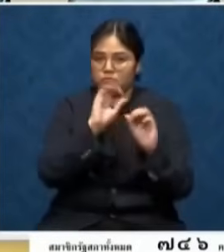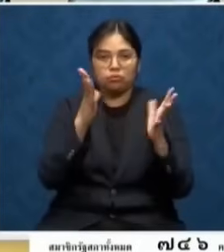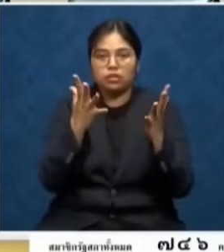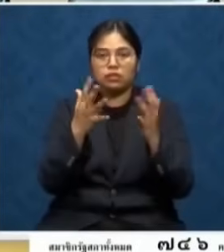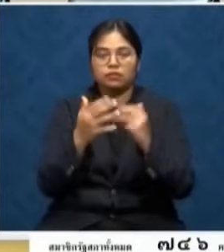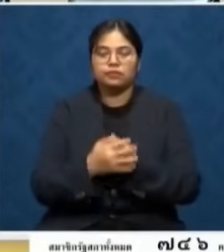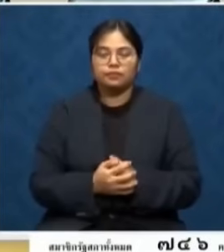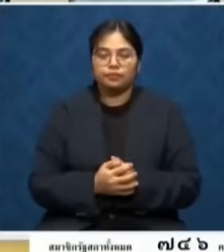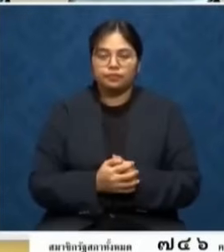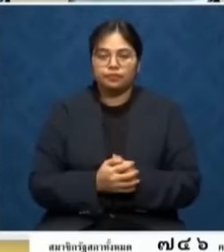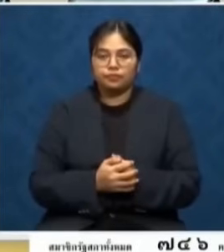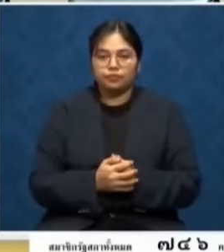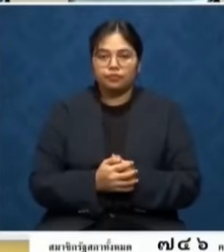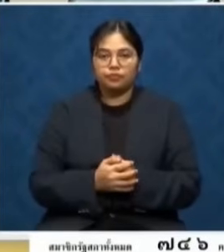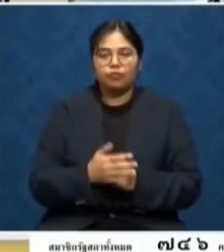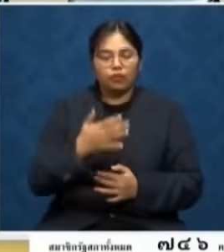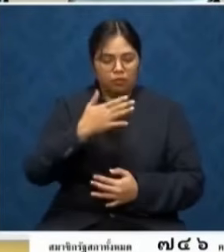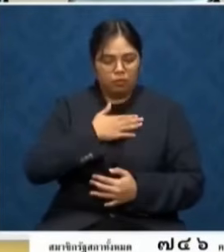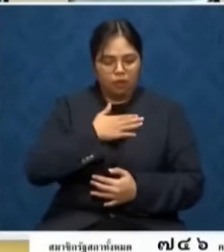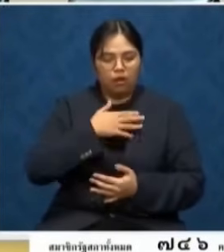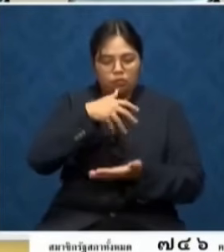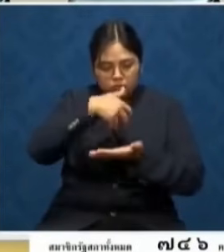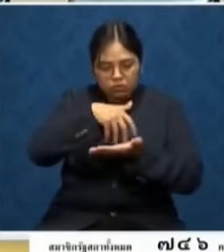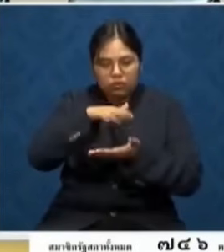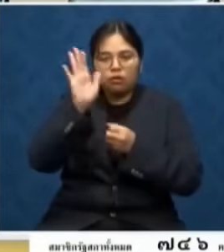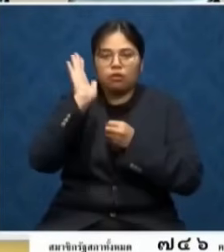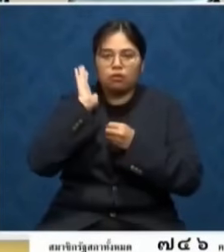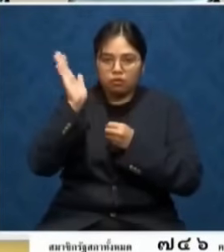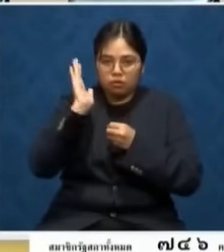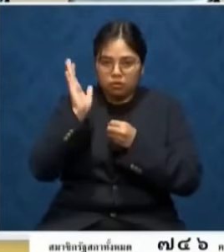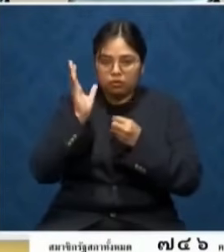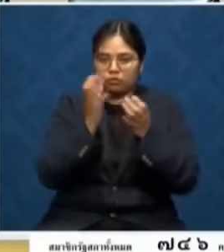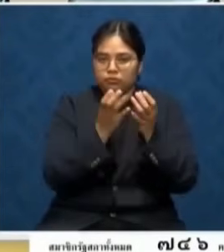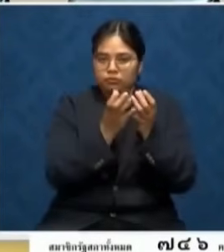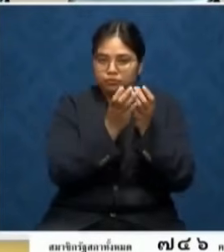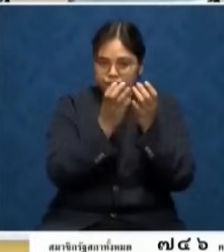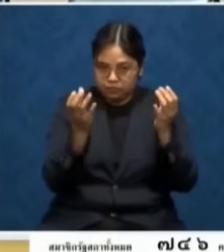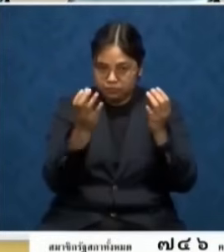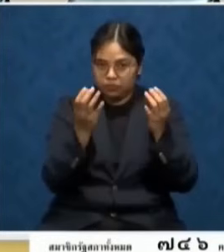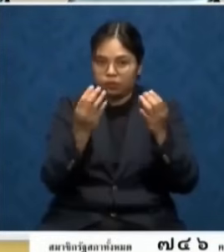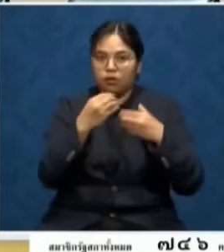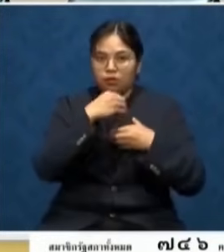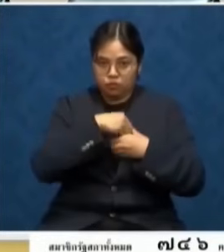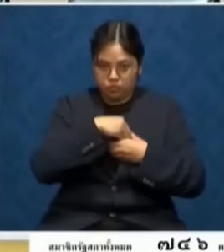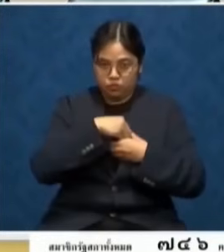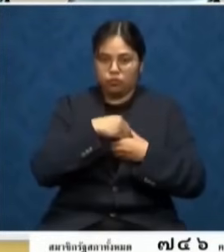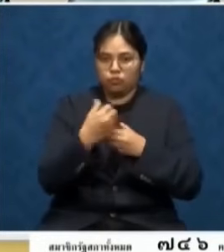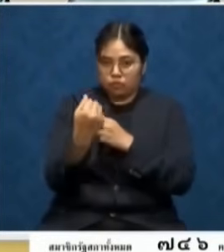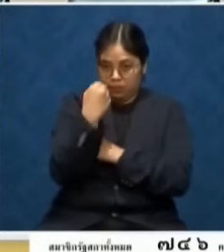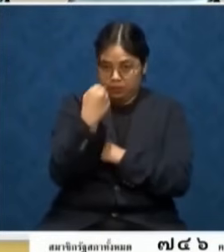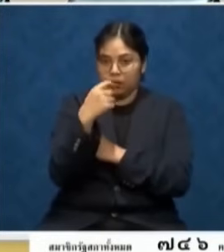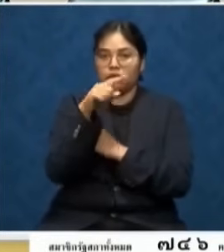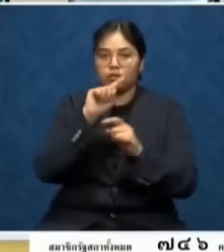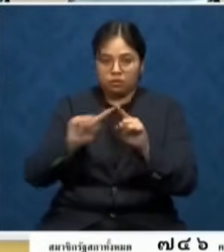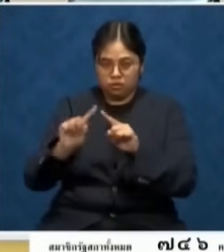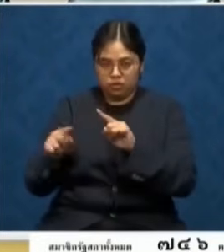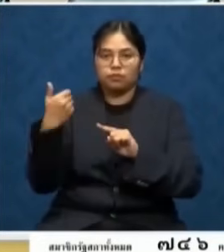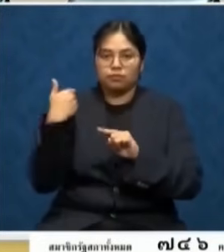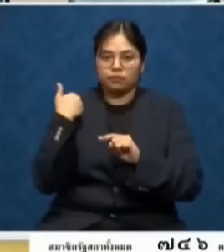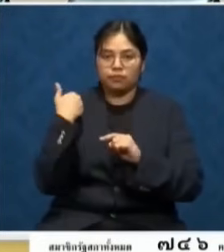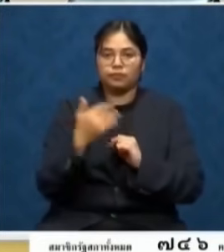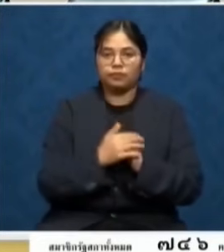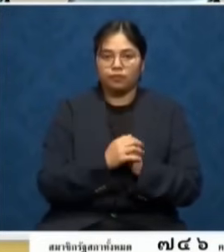เราได้พูดเรื่องนี้เรื่องของหลักนิติธรรมที่เข้มข้นที่เข้มแข็งเพรา